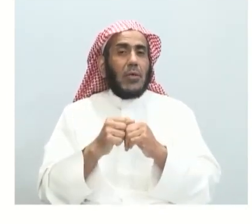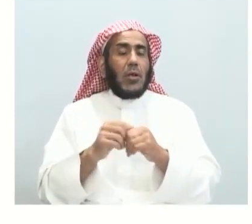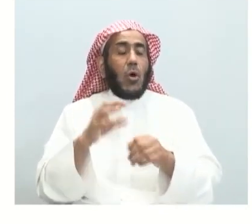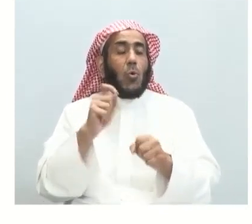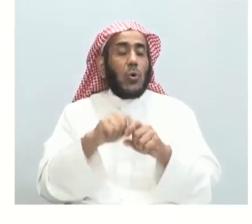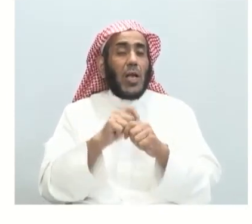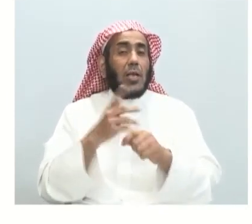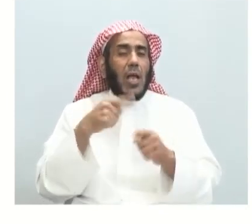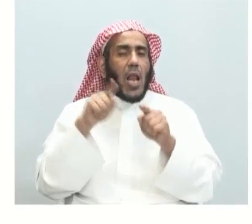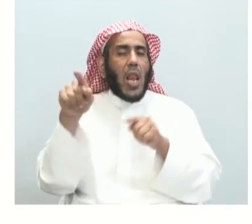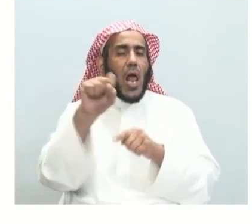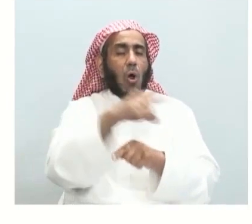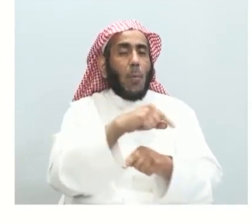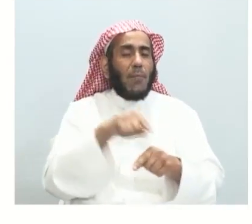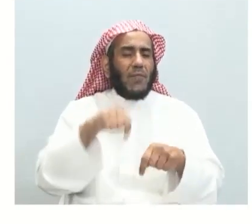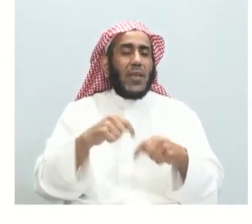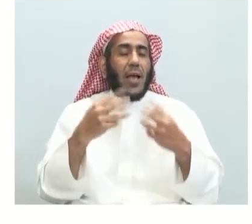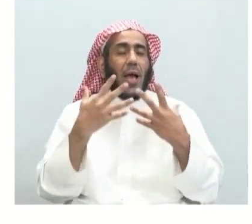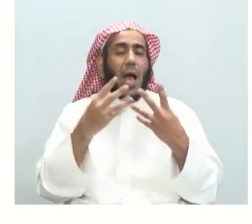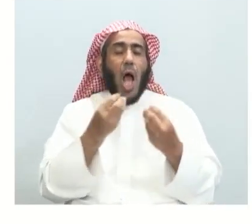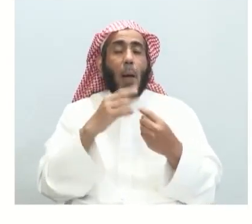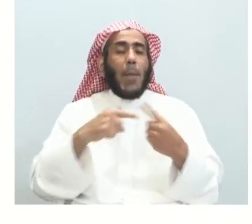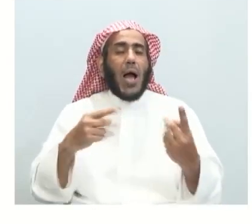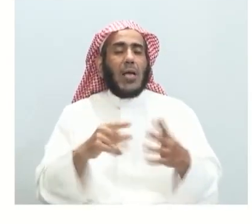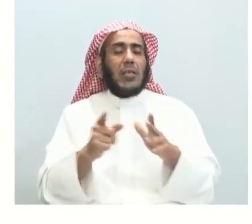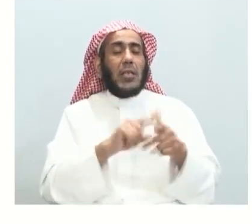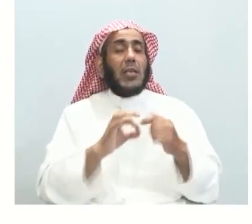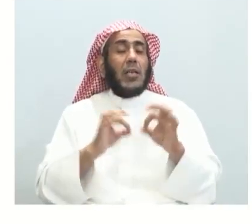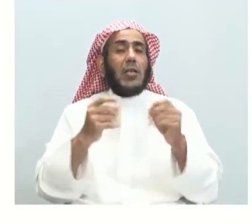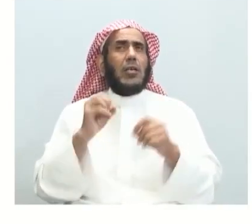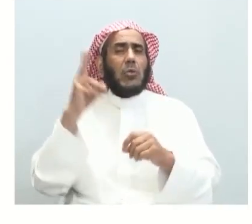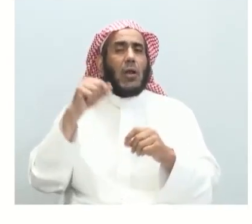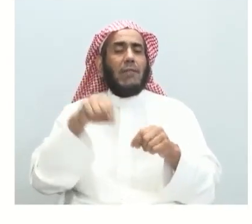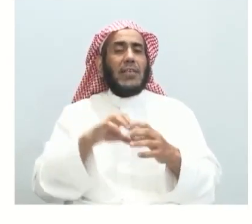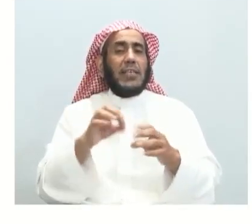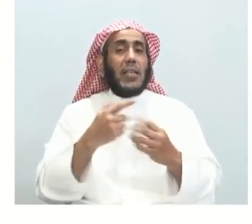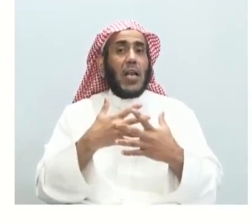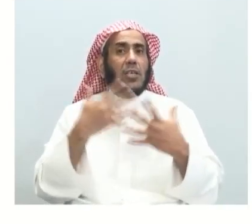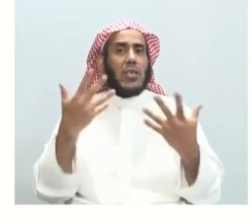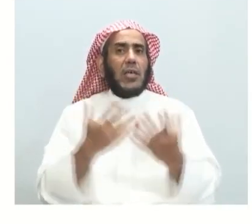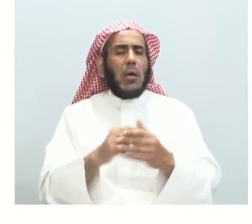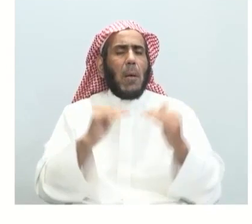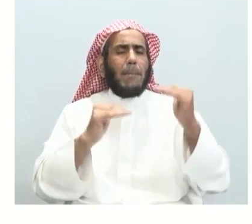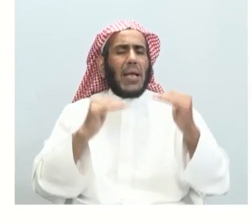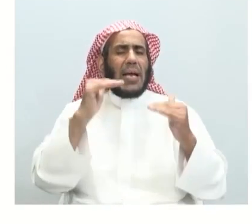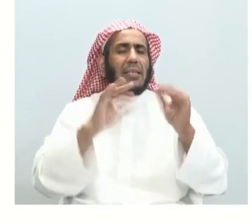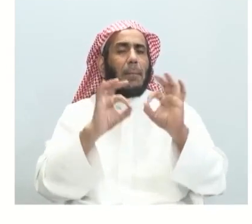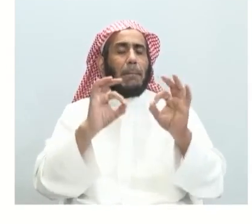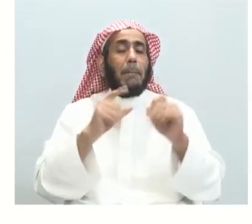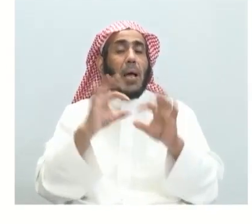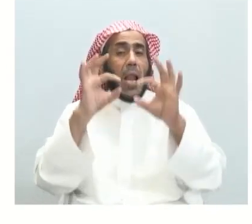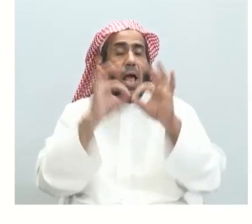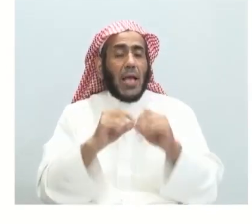وجعلنا لكم فيها معايش العباره الثانيه حكمه الله تعالى في ايجاد الاشياء بقدر معلوم ما